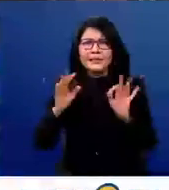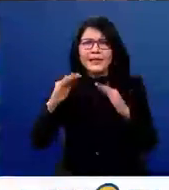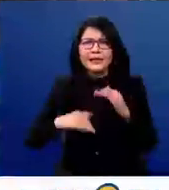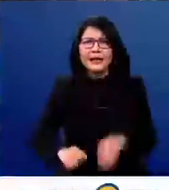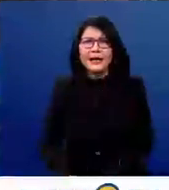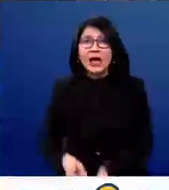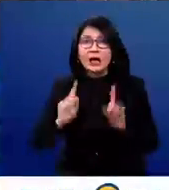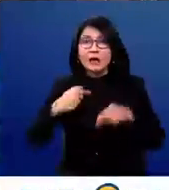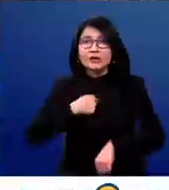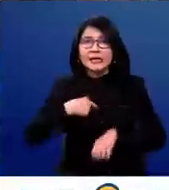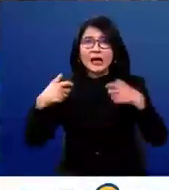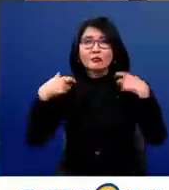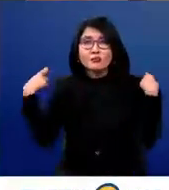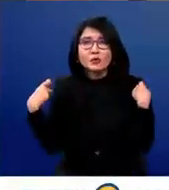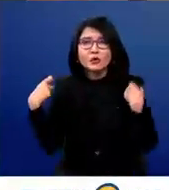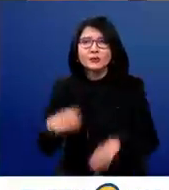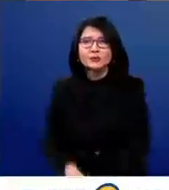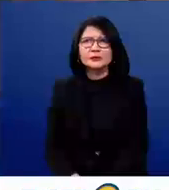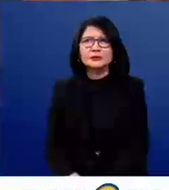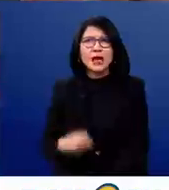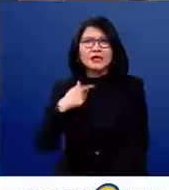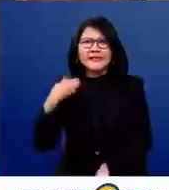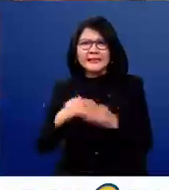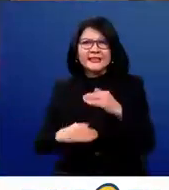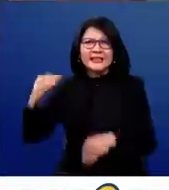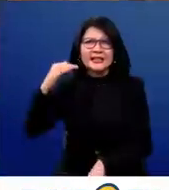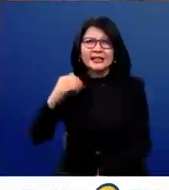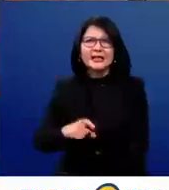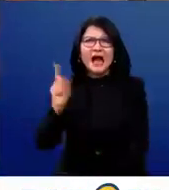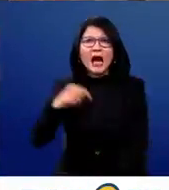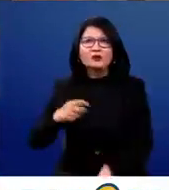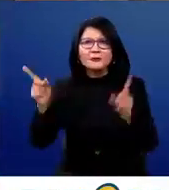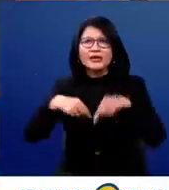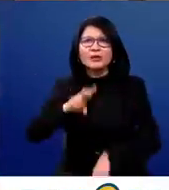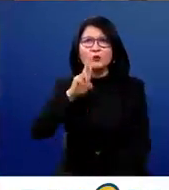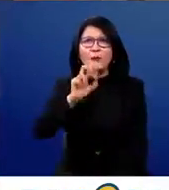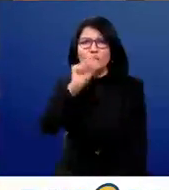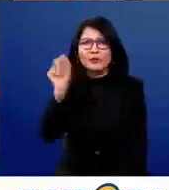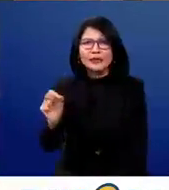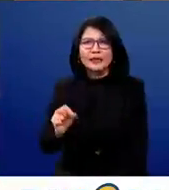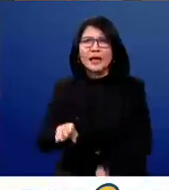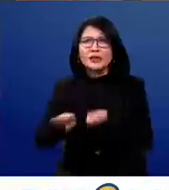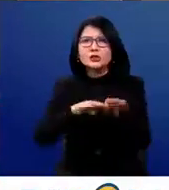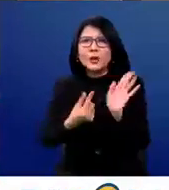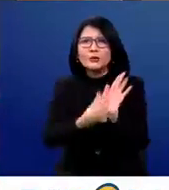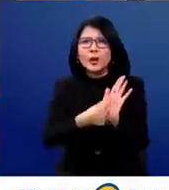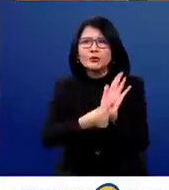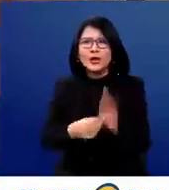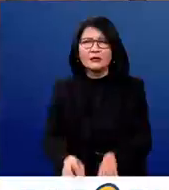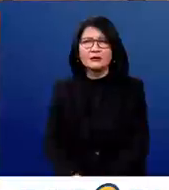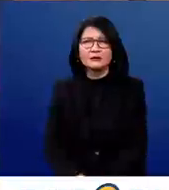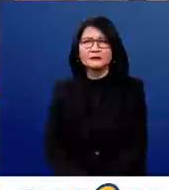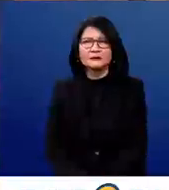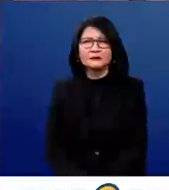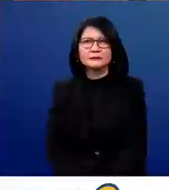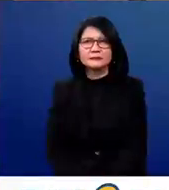saya menjadi gubernur akan saya tingkatkan harus bisa menjadi 20% sesuai undang-undang pendidikan ya itu